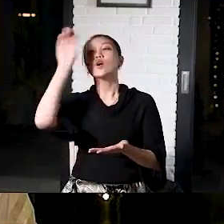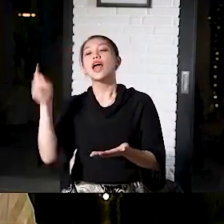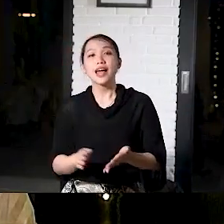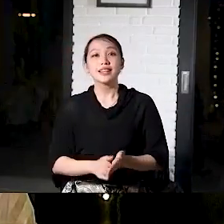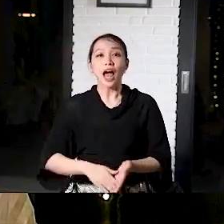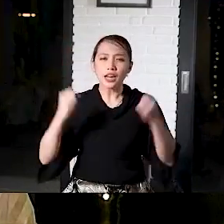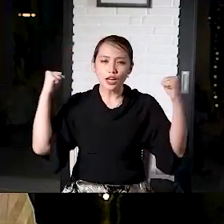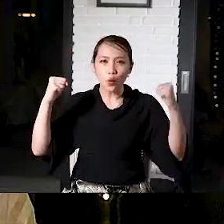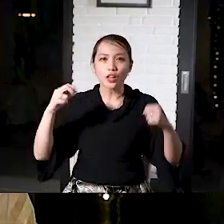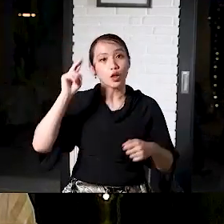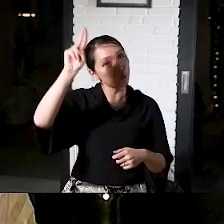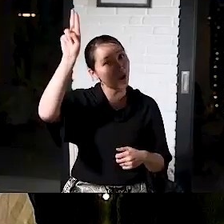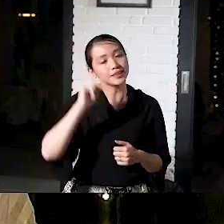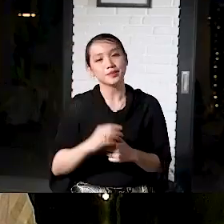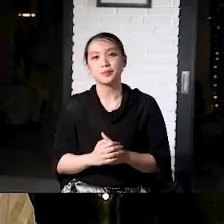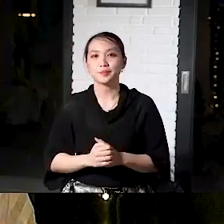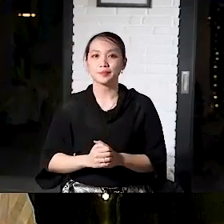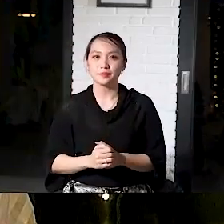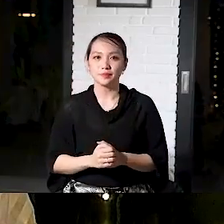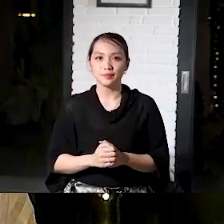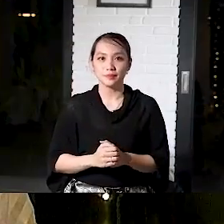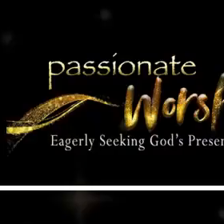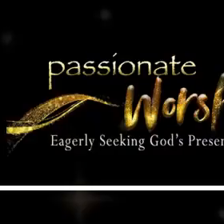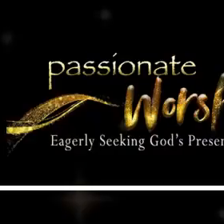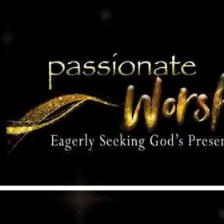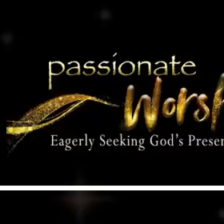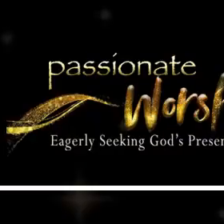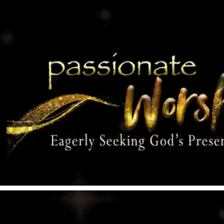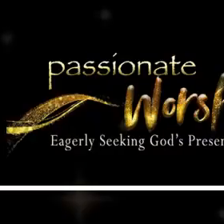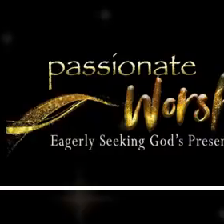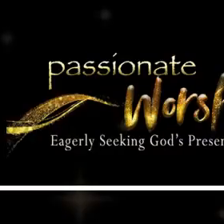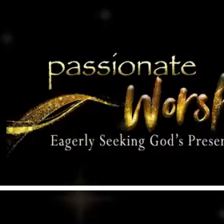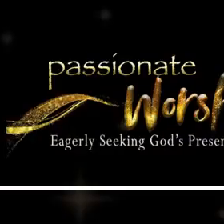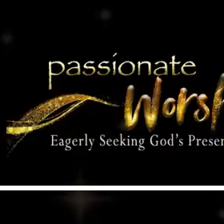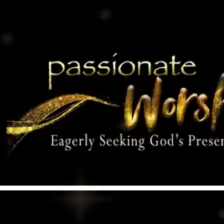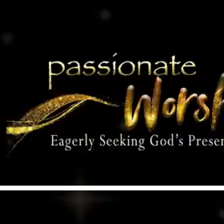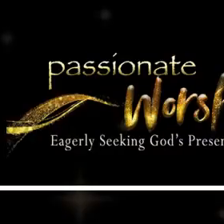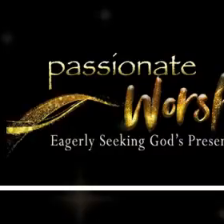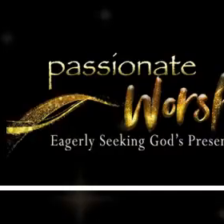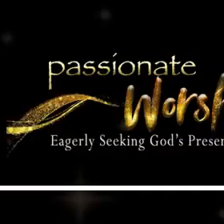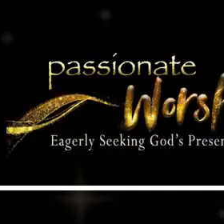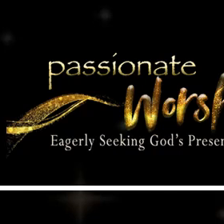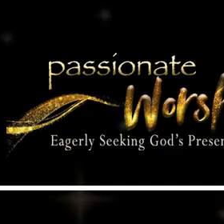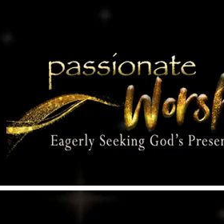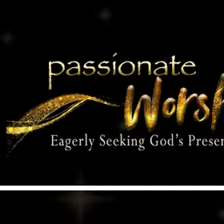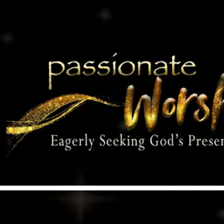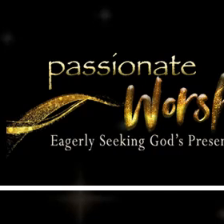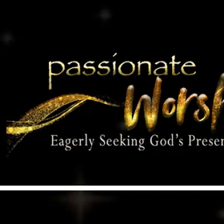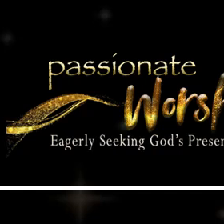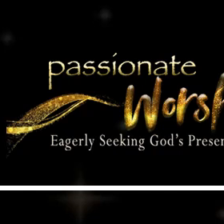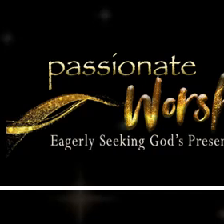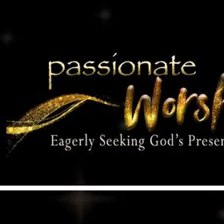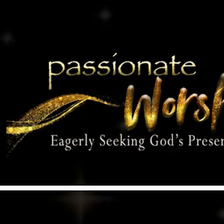Bukan hanya itu. Di ayat 3 dikatakan sebab kasih setiamu lebih baik daripada hidup.